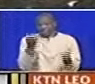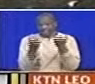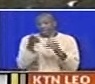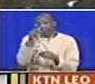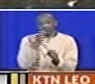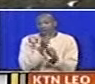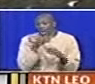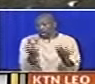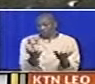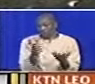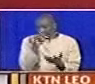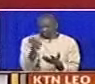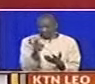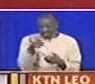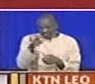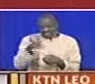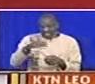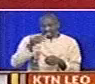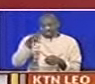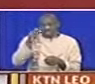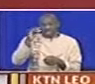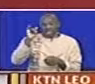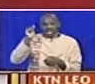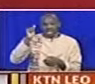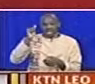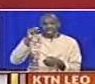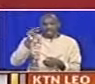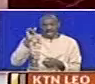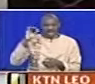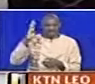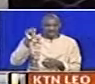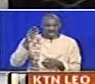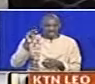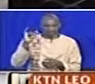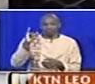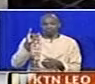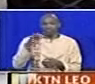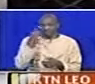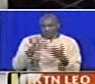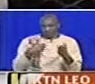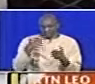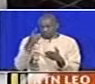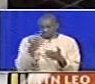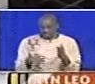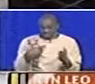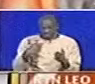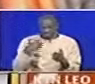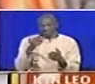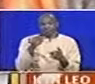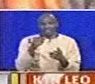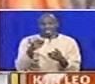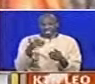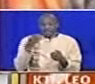cha ubunge cha Nyari Bari Chache kilitangazwa wazi baada ya mahakama kuu mjini Kisii kutupilia mbali kuteuliwa kwa Chris